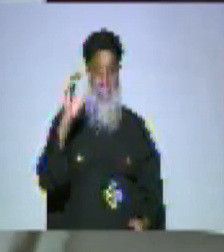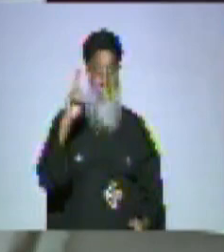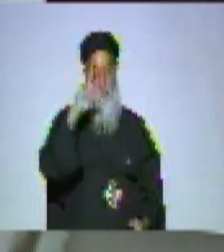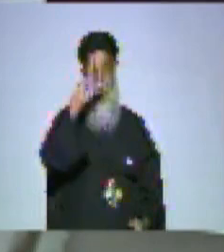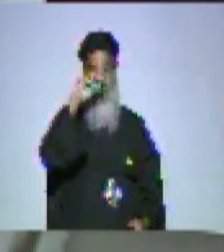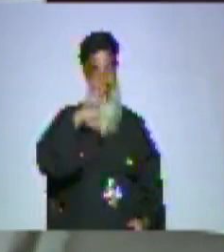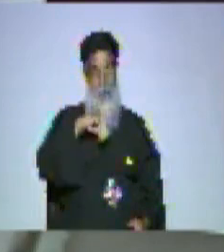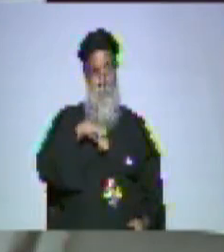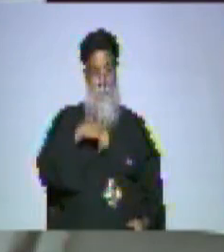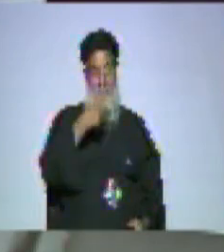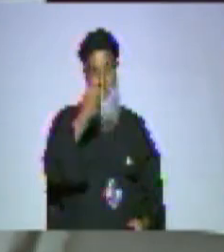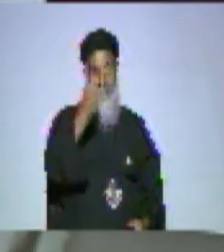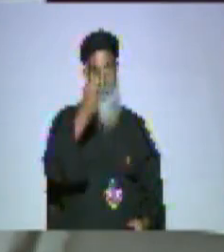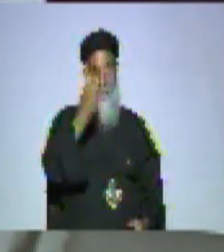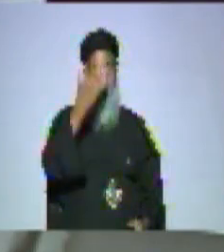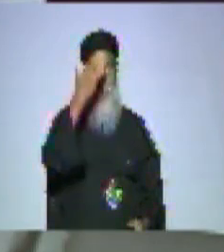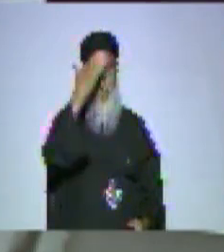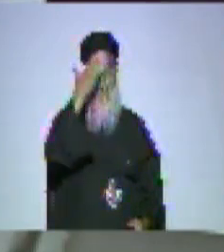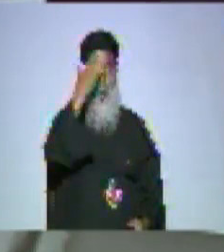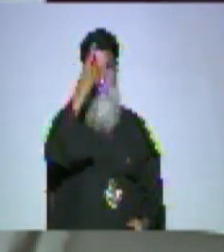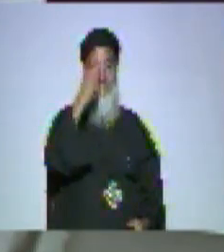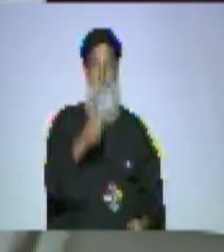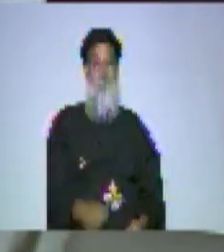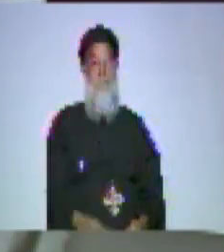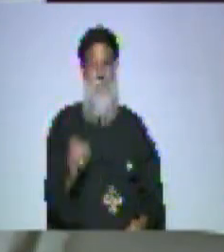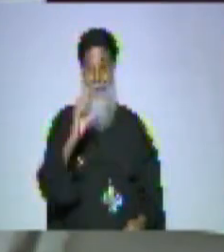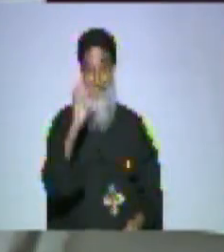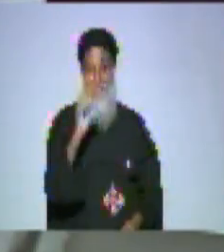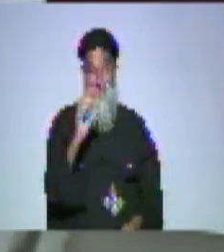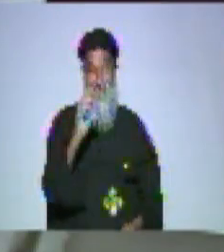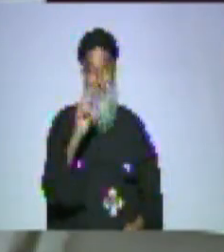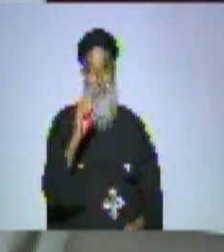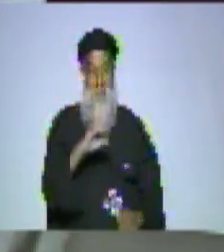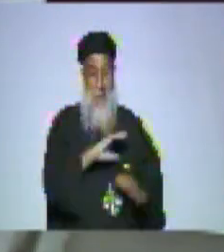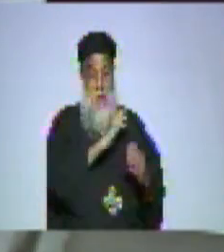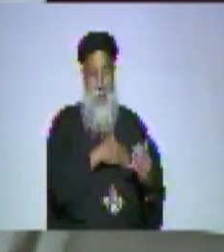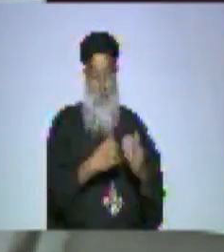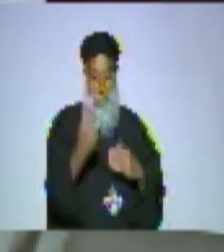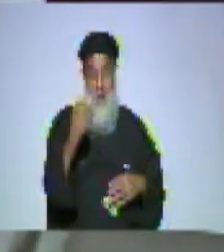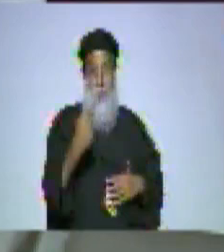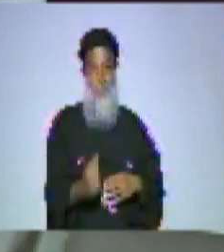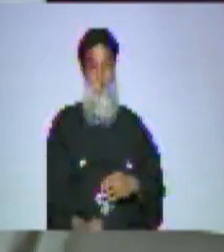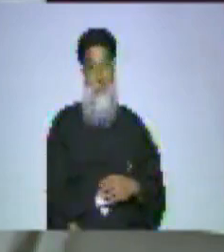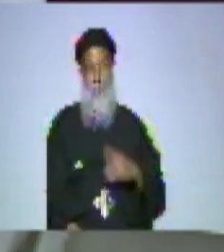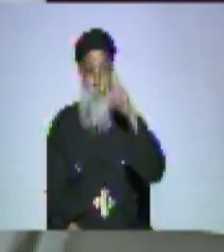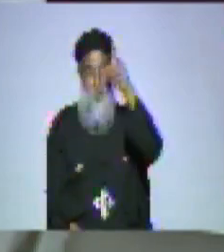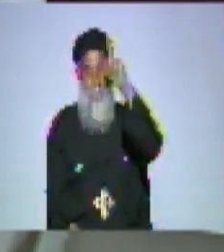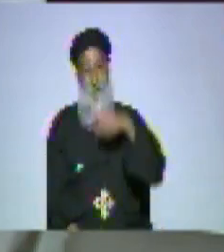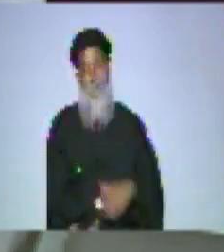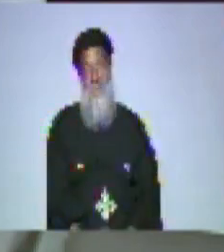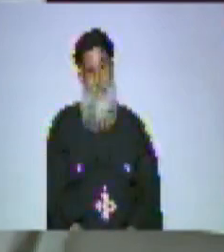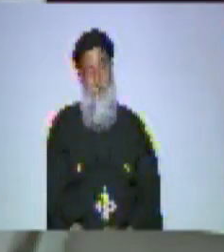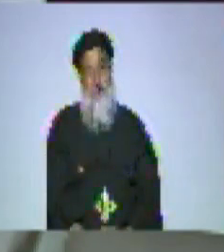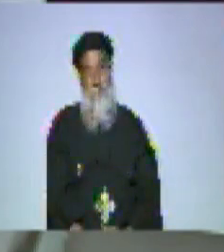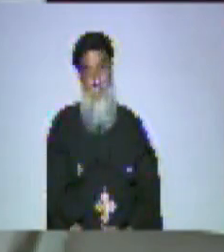مش بطلب منك مال انا بطلب البركه وده دليل ايمانه القوي بربنا